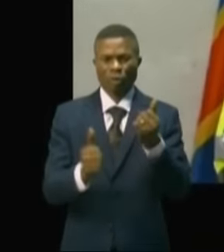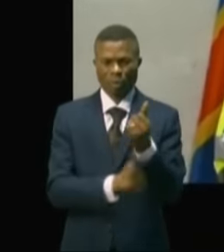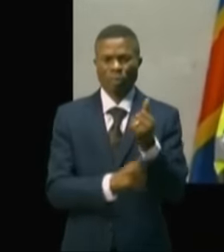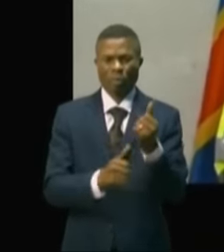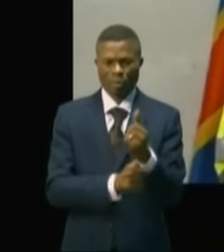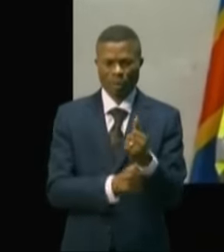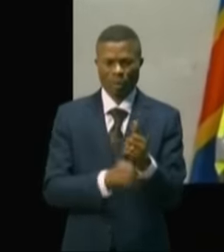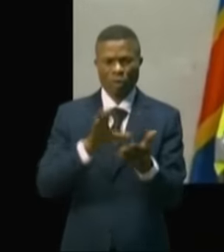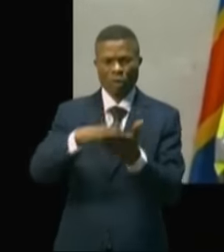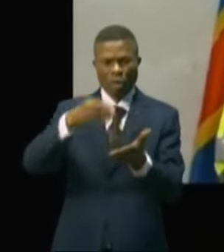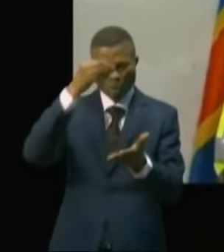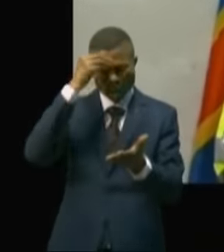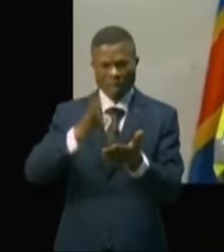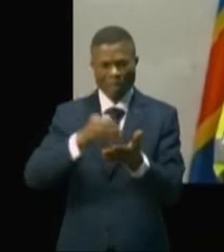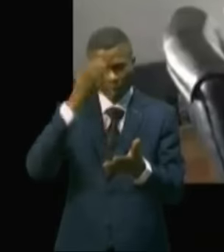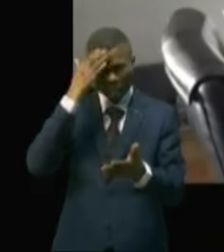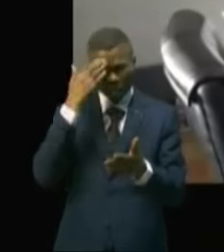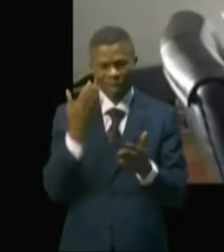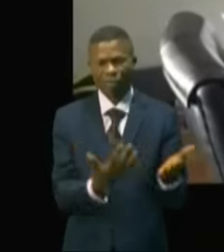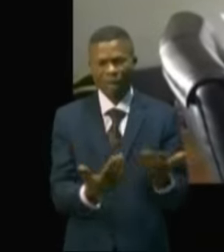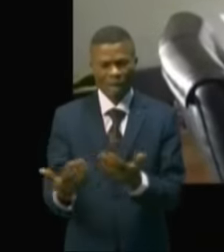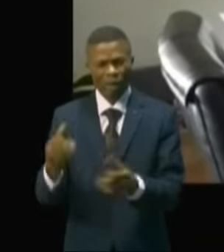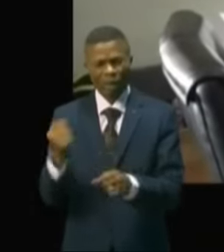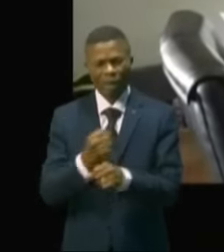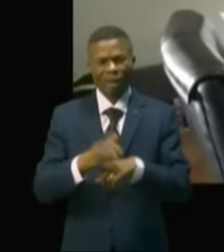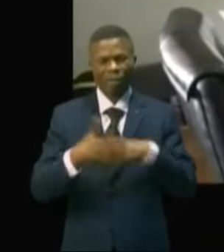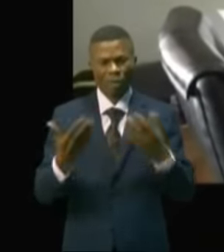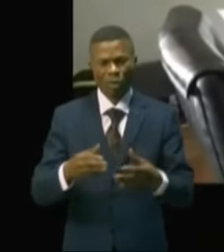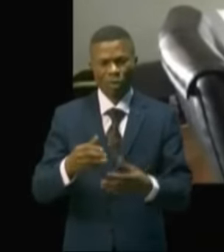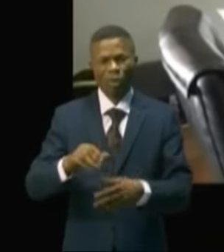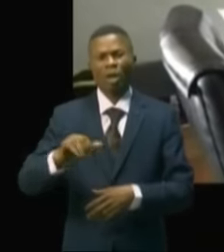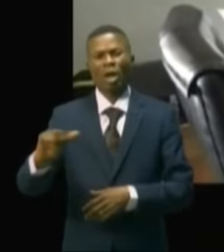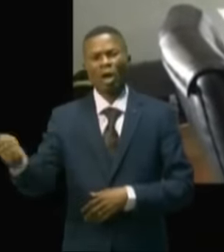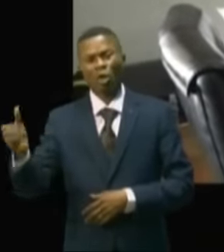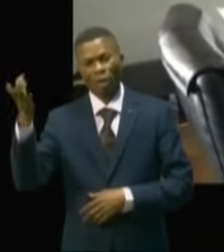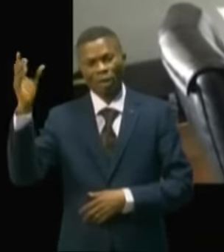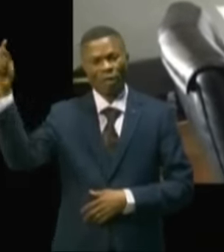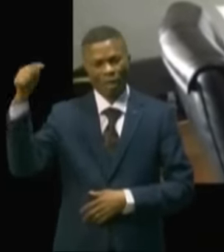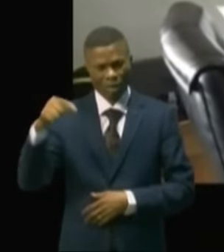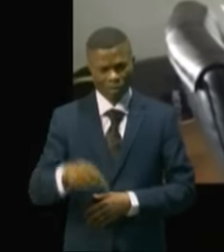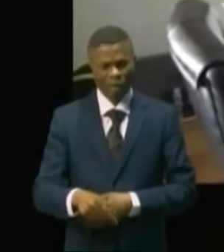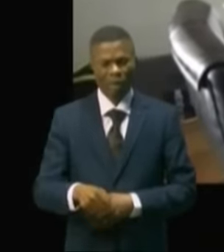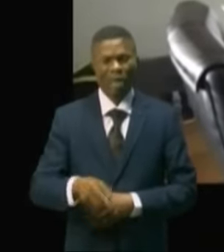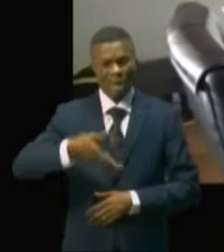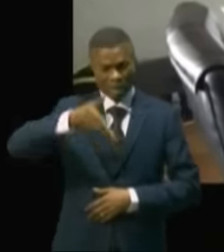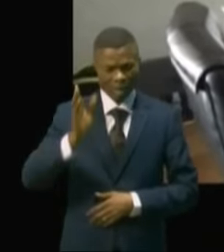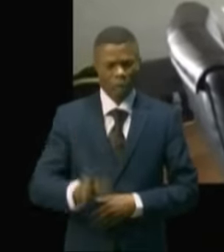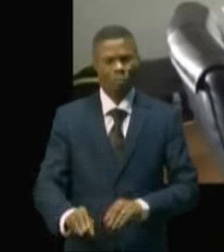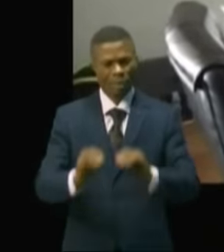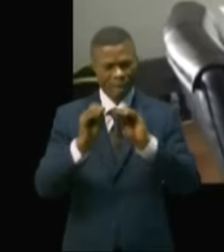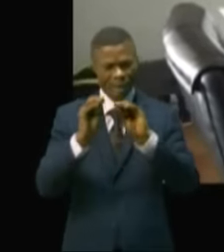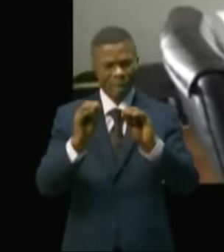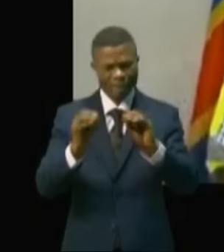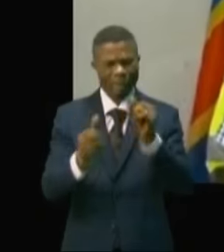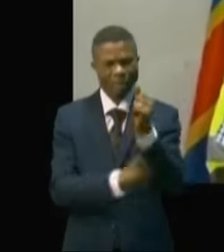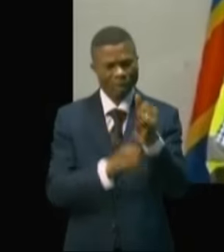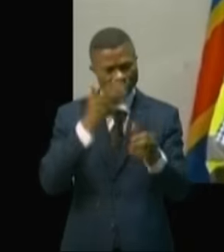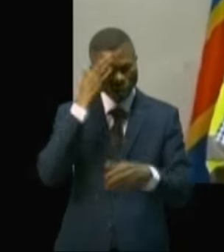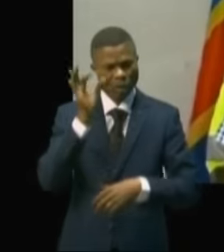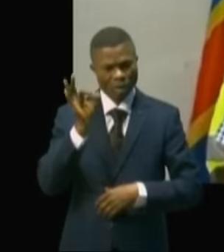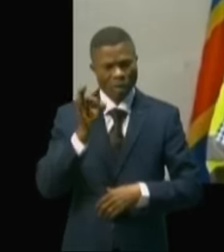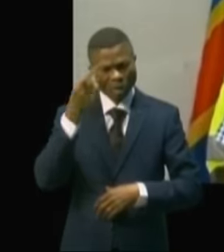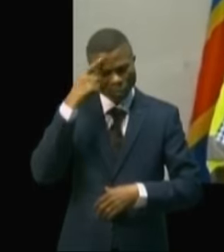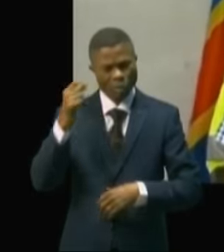niveau. C'est de l'intérieur viendront, les informaticiens de centre vont venir pour être mis à niveau à partir de